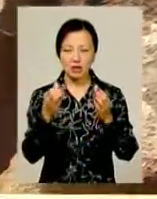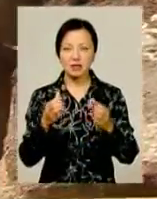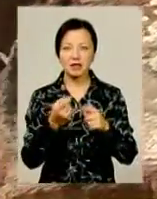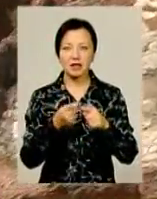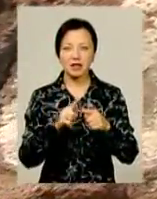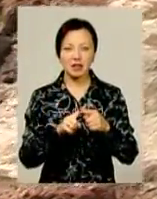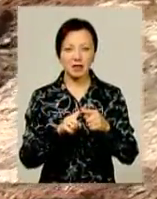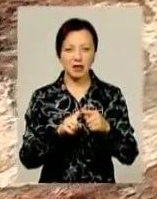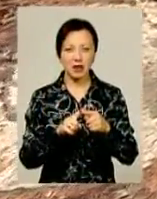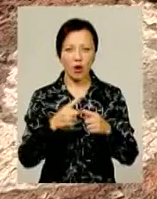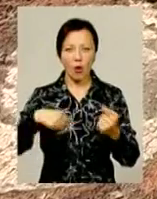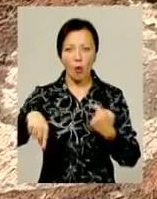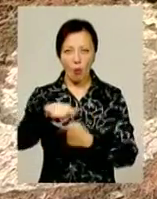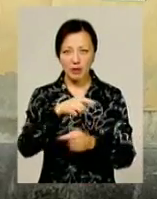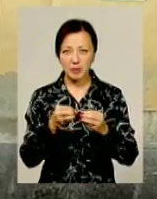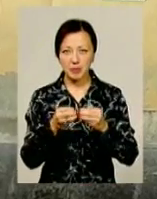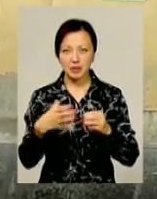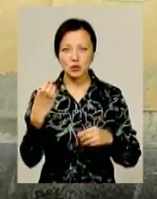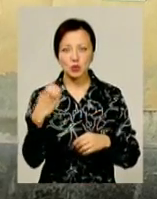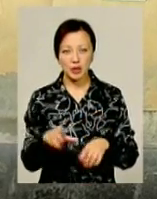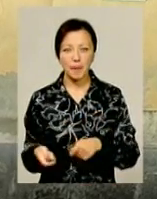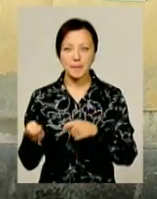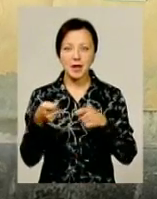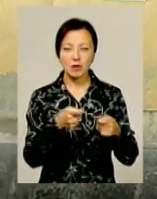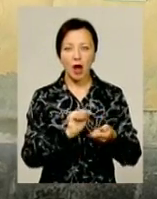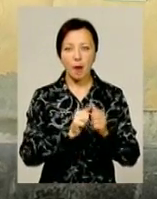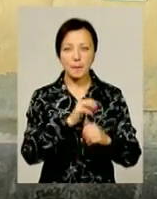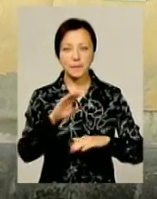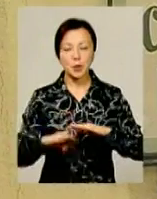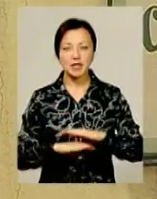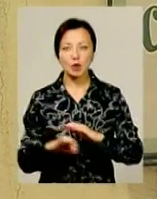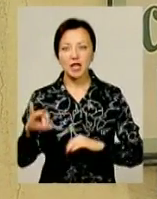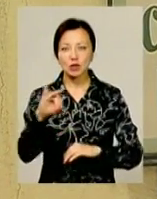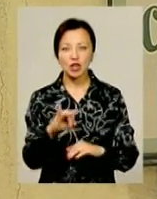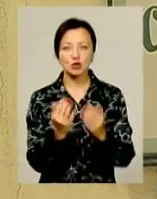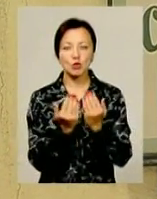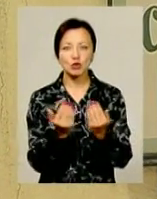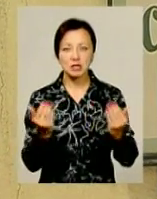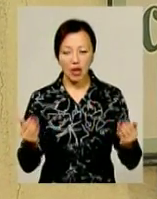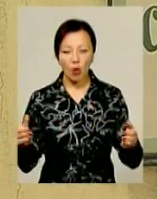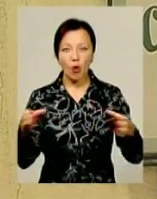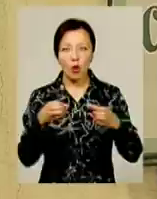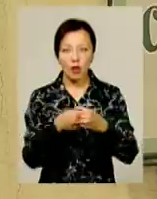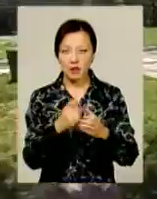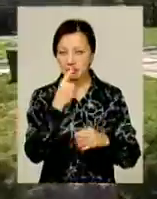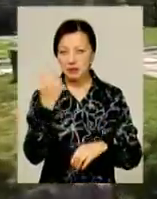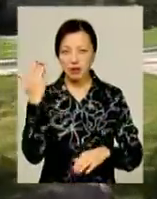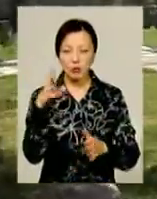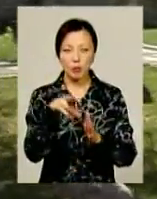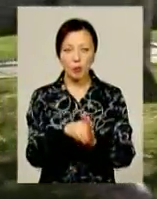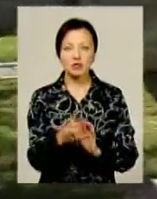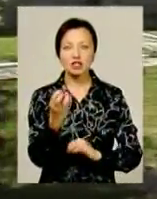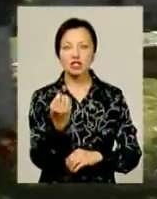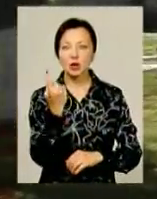15-го століття. Його перевезуть до Кам'янець-Подільського історичного музею-заповідника, колекцію якого віднедавна поповнили